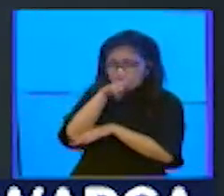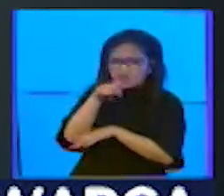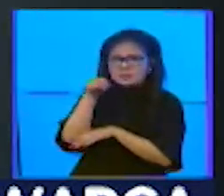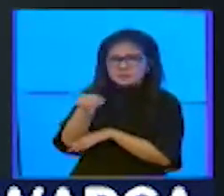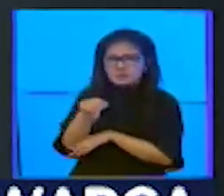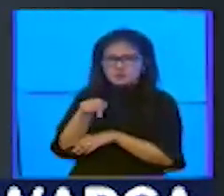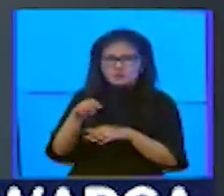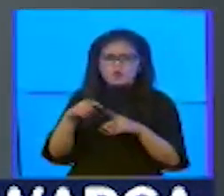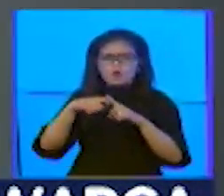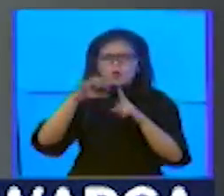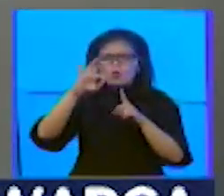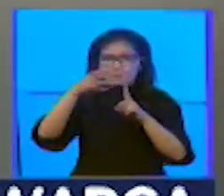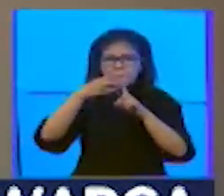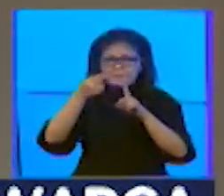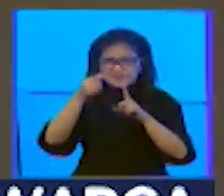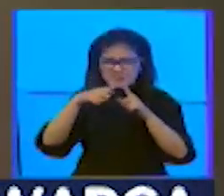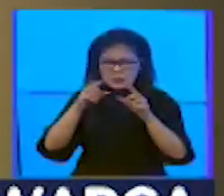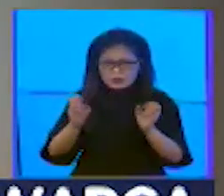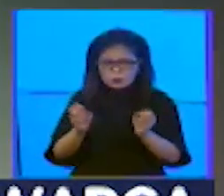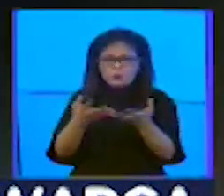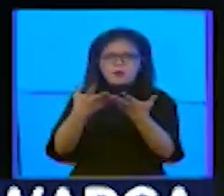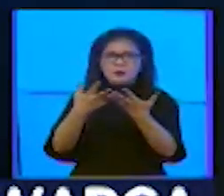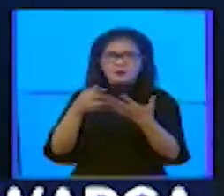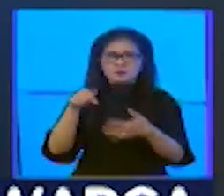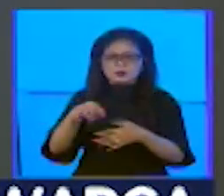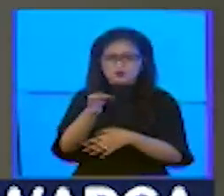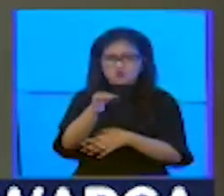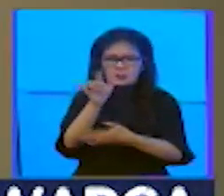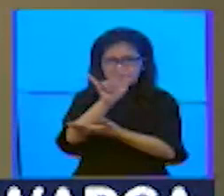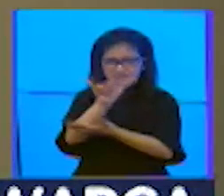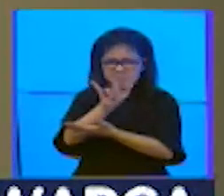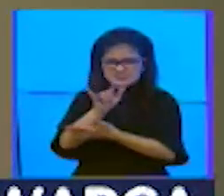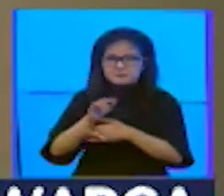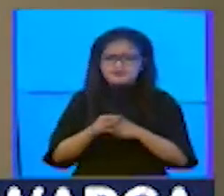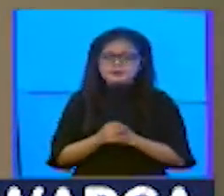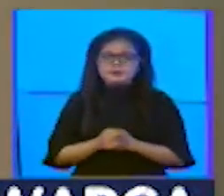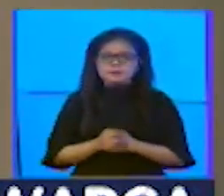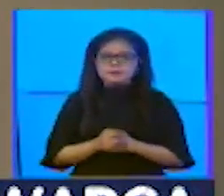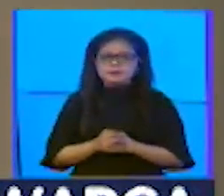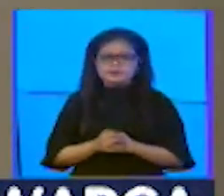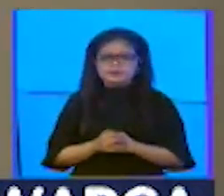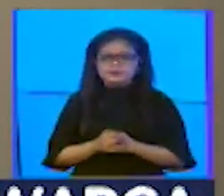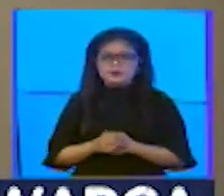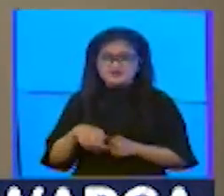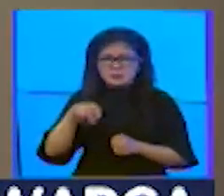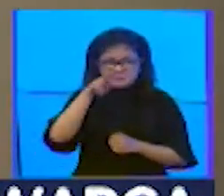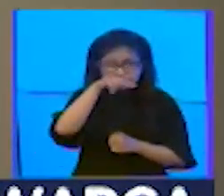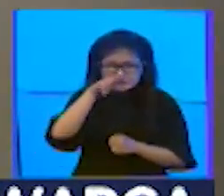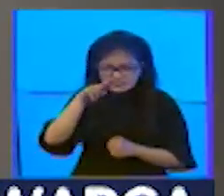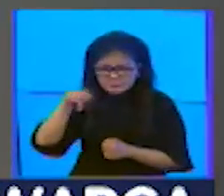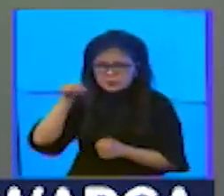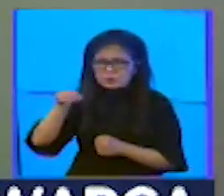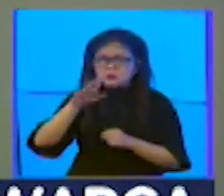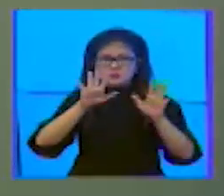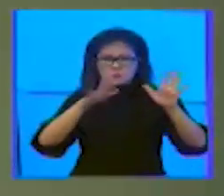rumah warga di Kampung Kelapa II Pedurenan, Kota Bekasi, Jawa Barat. Saat melakukan penyisiran, puluhan butir telur